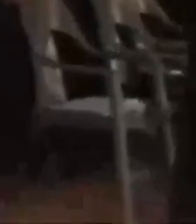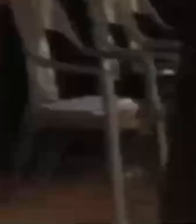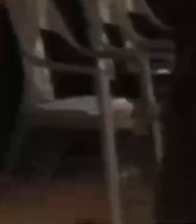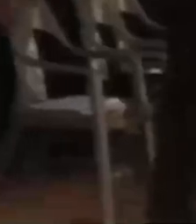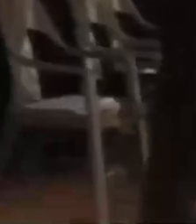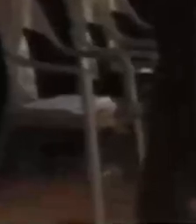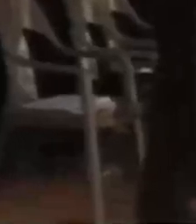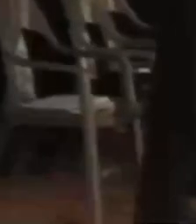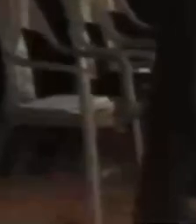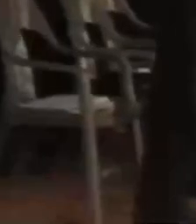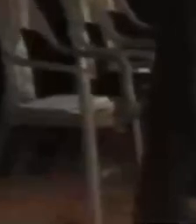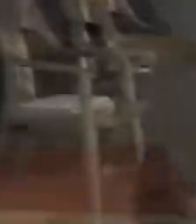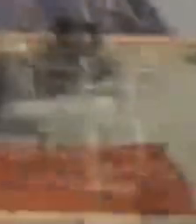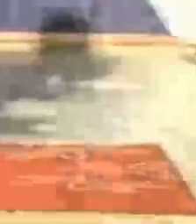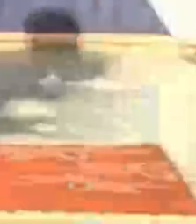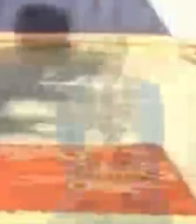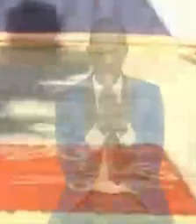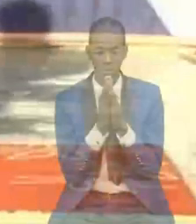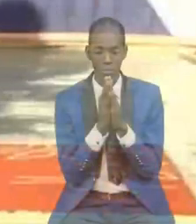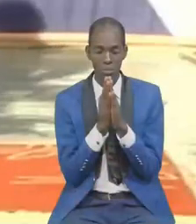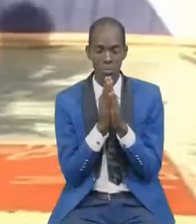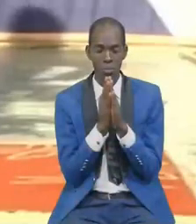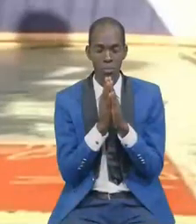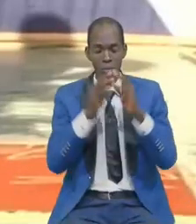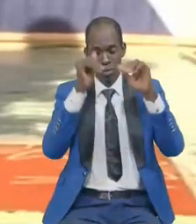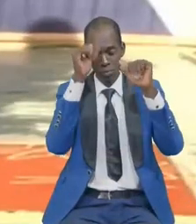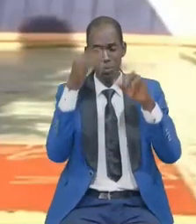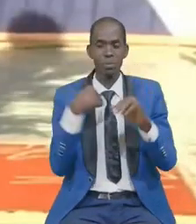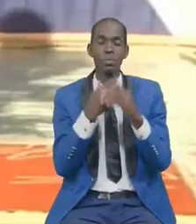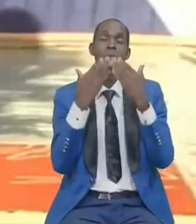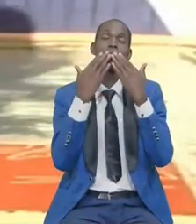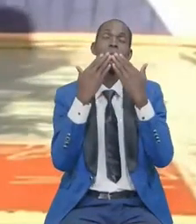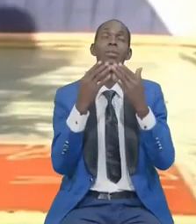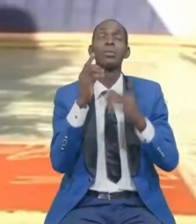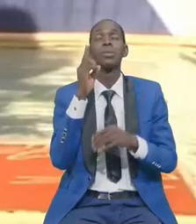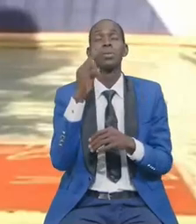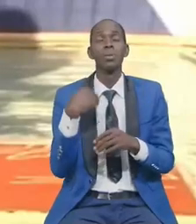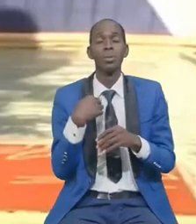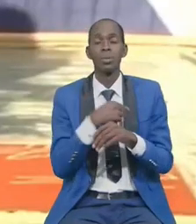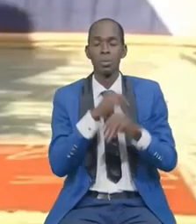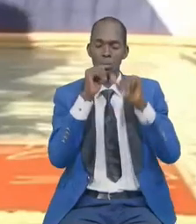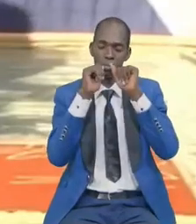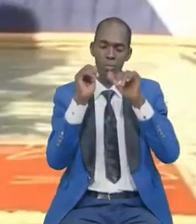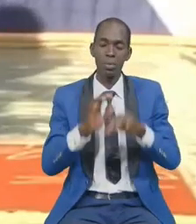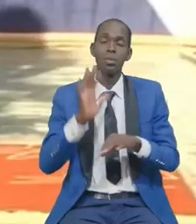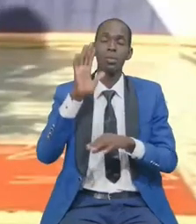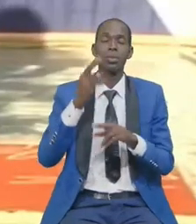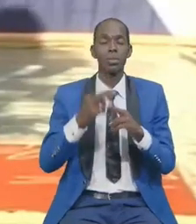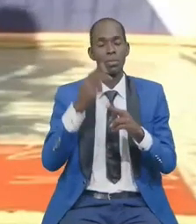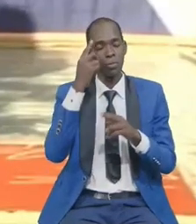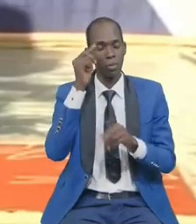Fermons les yeux pour la prière. Père, nous te remercions. Nous bénissons ton nom pour ton